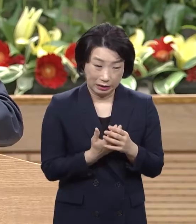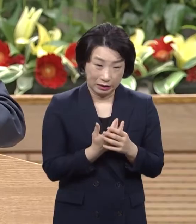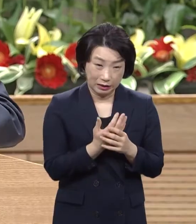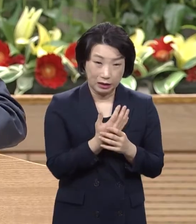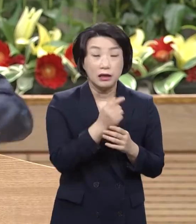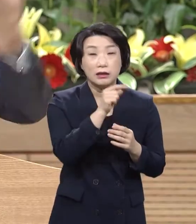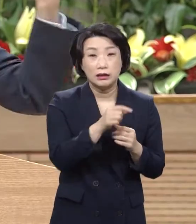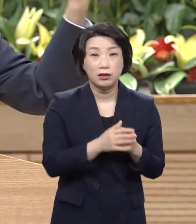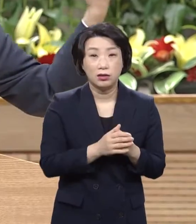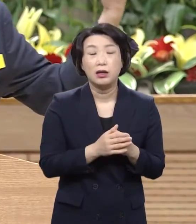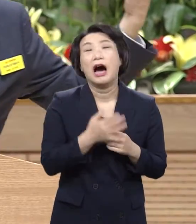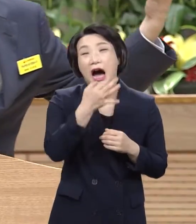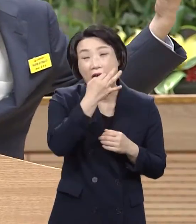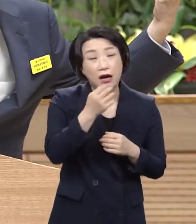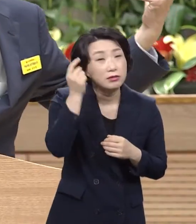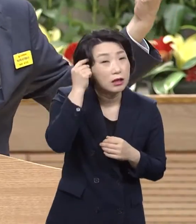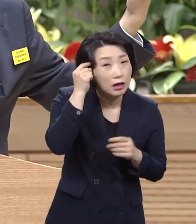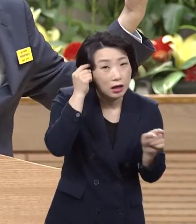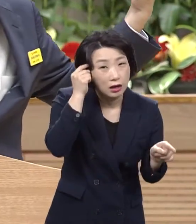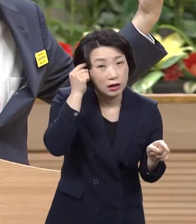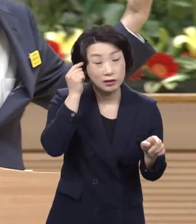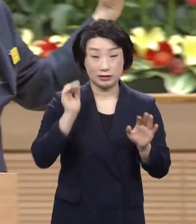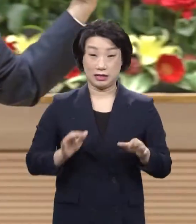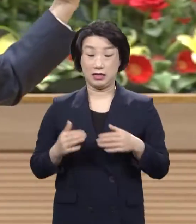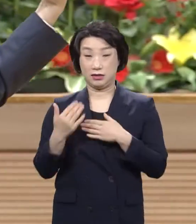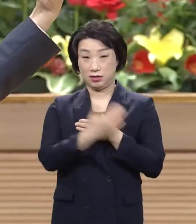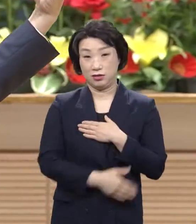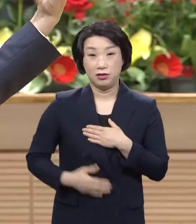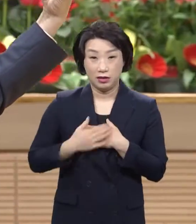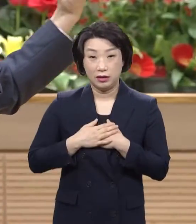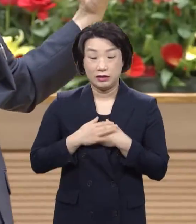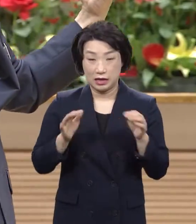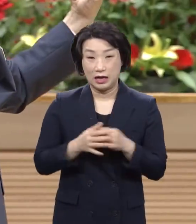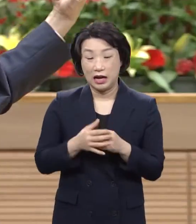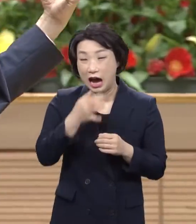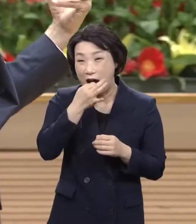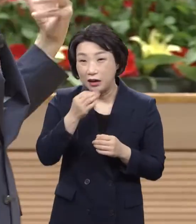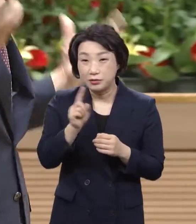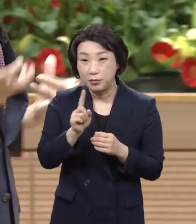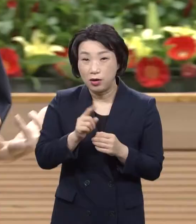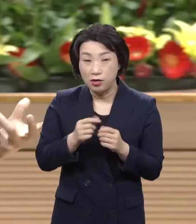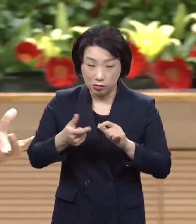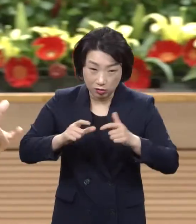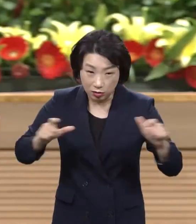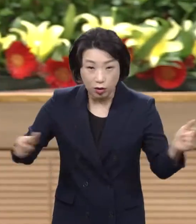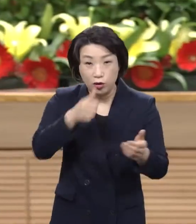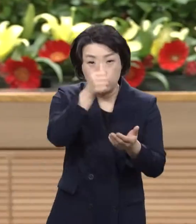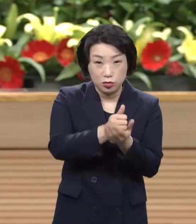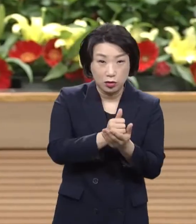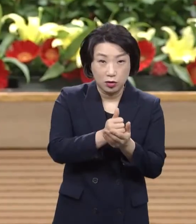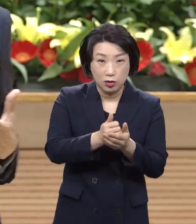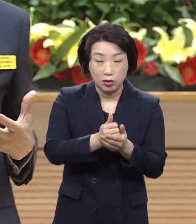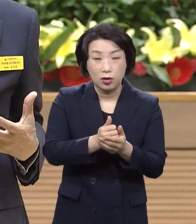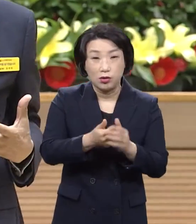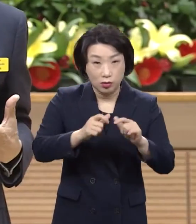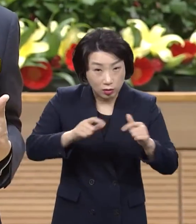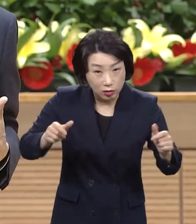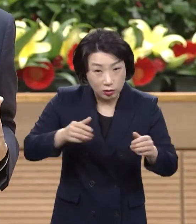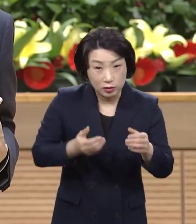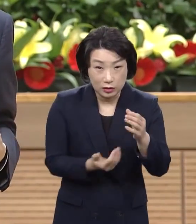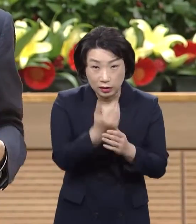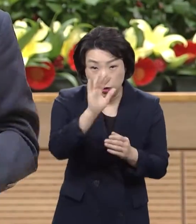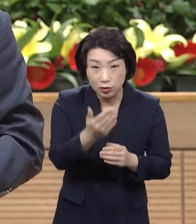떠오르는 욕심이라는 생각. 그래서 욕심이 잉태한 즉 죄를 낳고